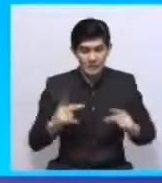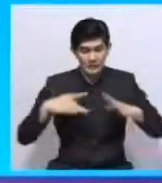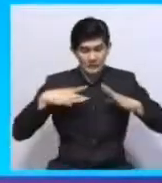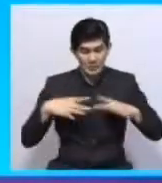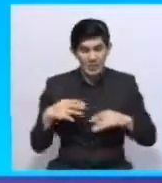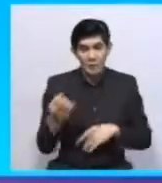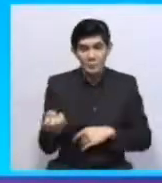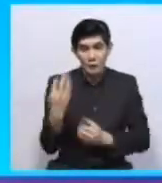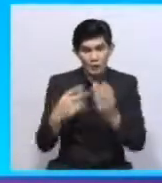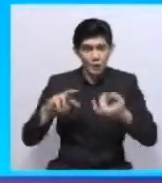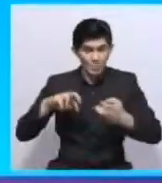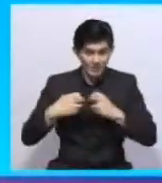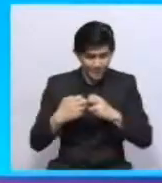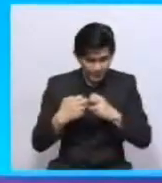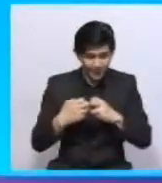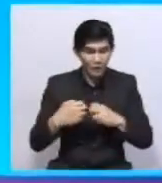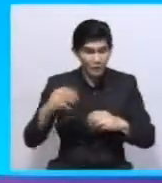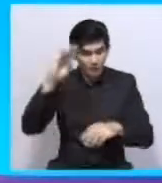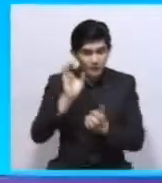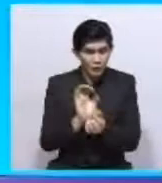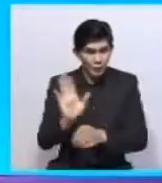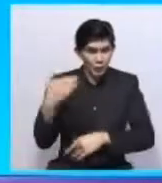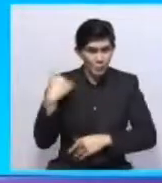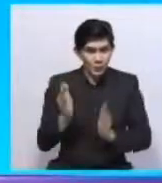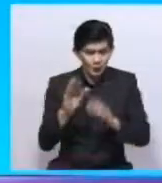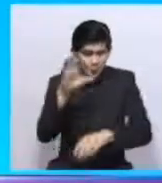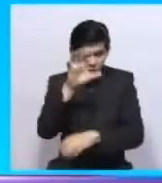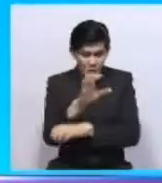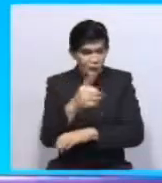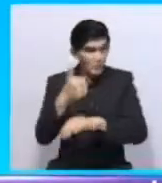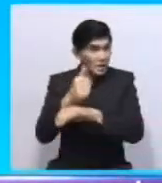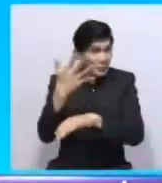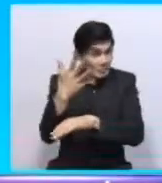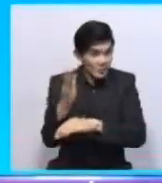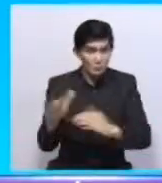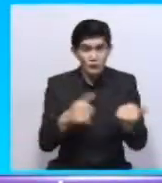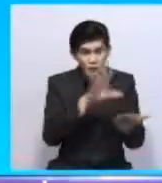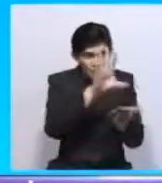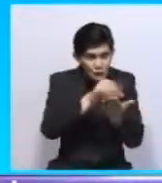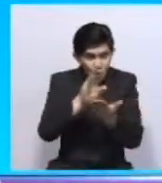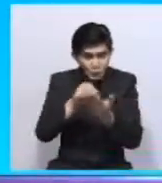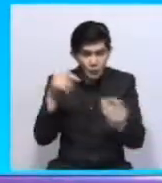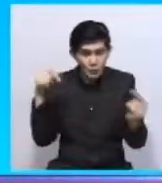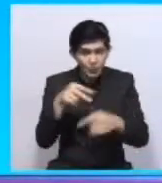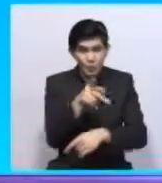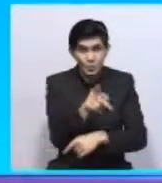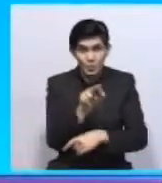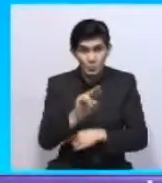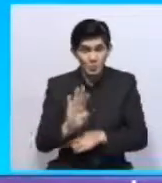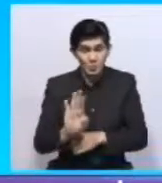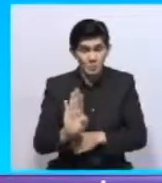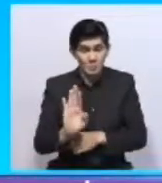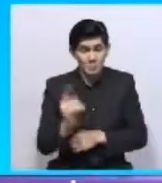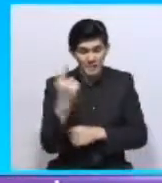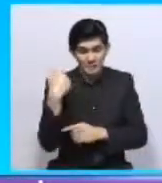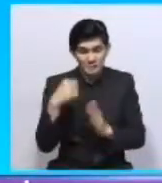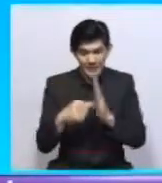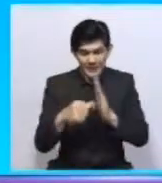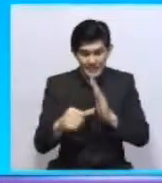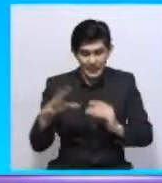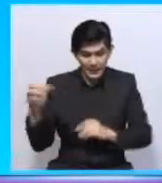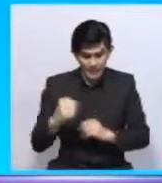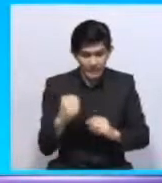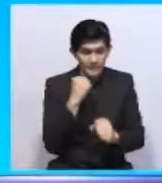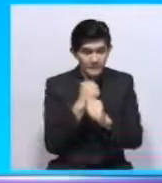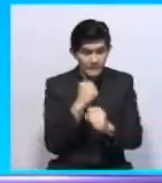ร้องเรียนของตำรวจค่ะโดยไม่ได้อยู่ในใต้อานัตของผู้ใดทั้งนี้ค่ะได้นำข้อมูลพระราชบัญญัติฉบับใหม่ที่ได้แก้ไขปรับปรุงม